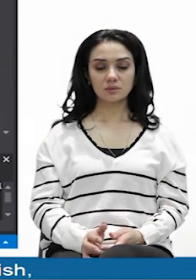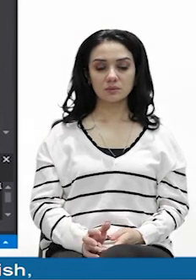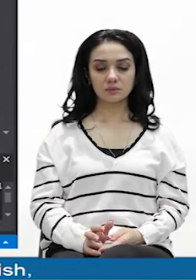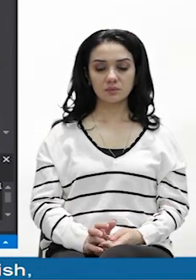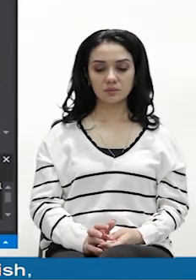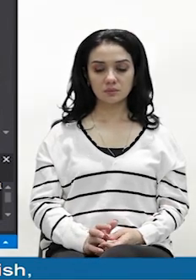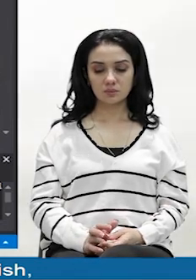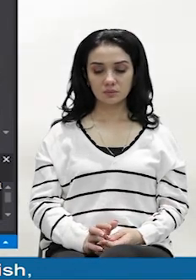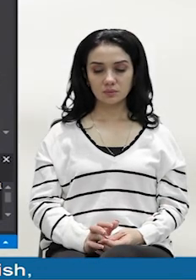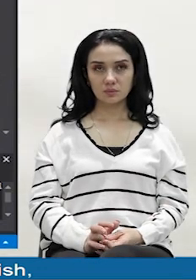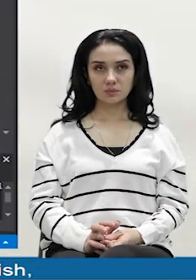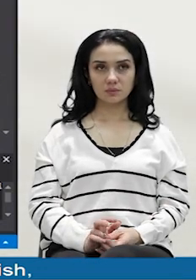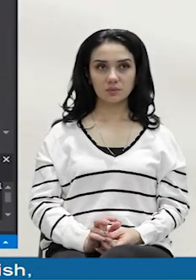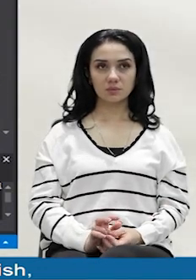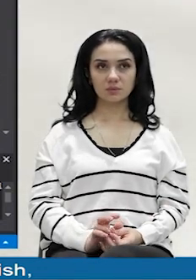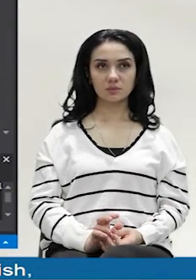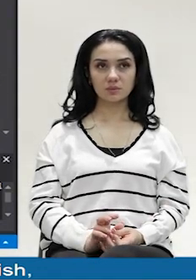60 bo'ladi.